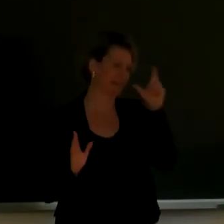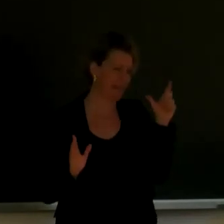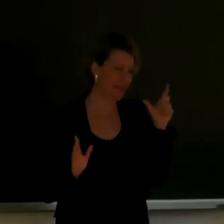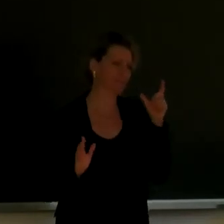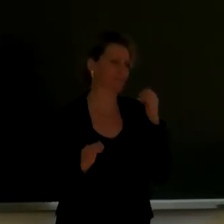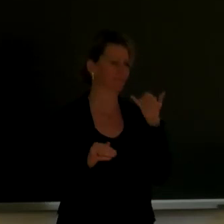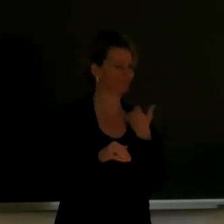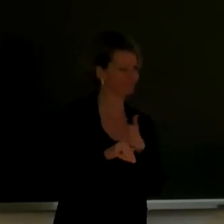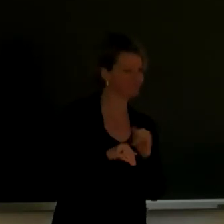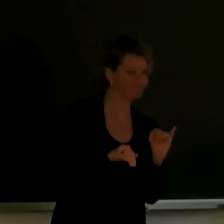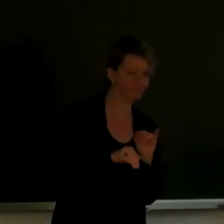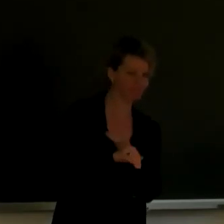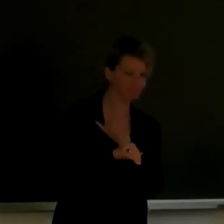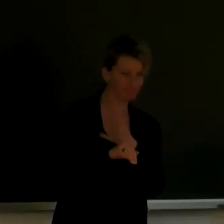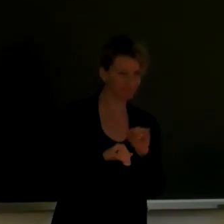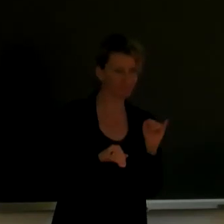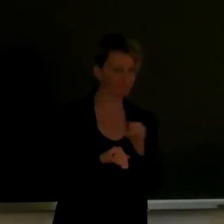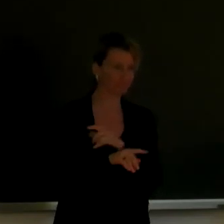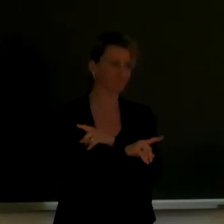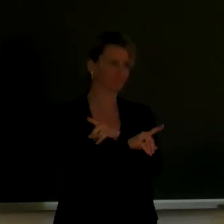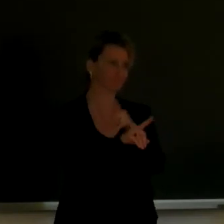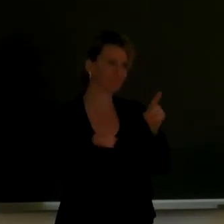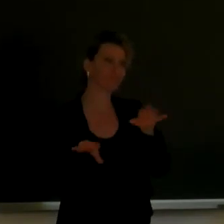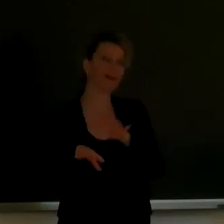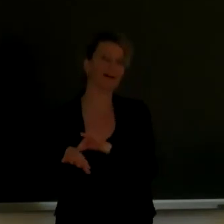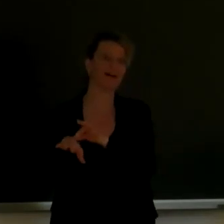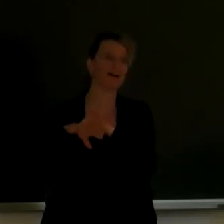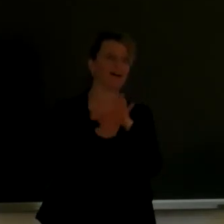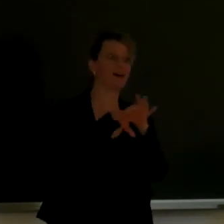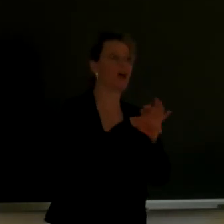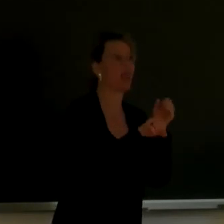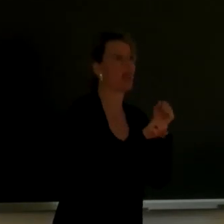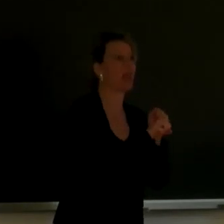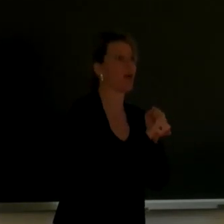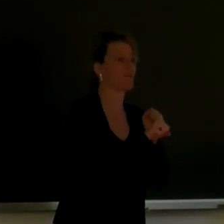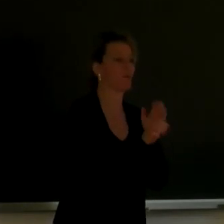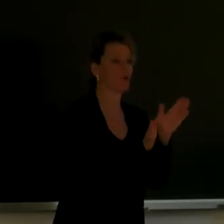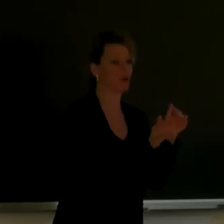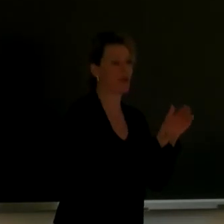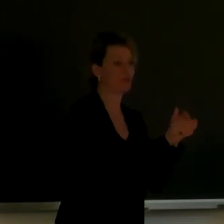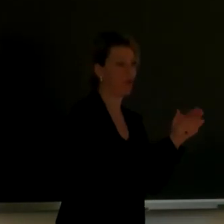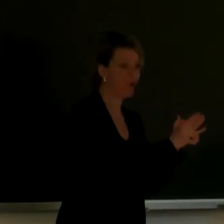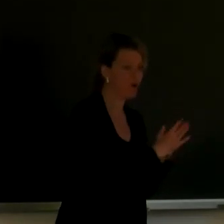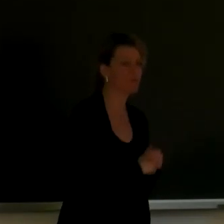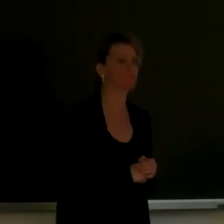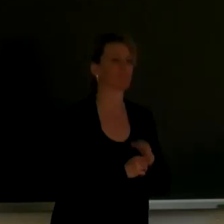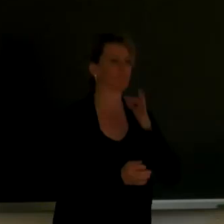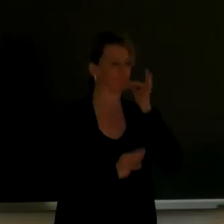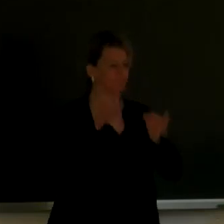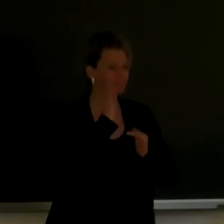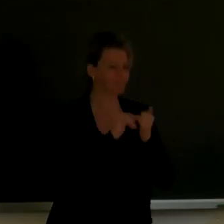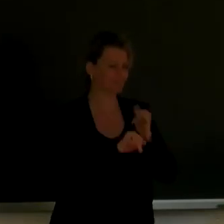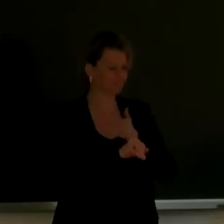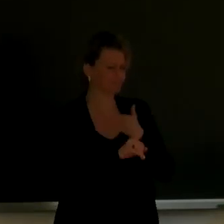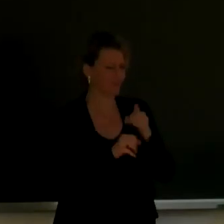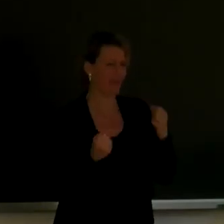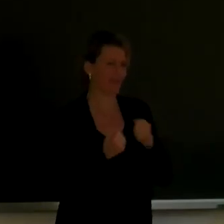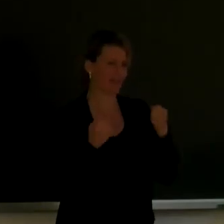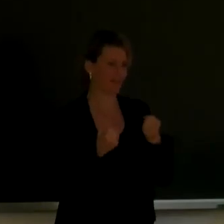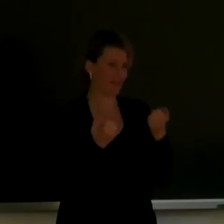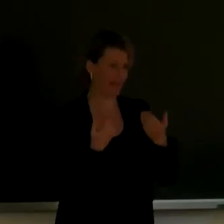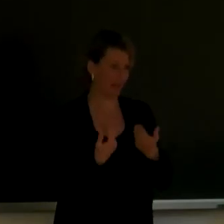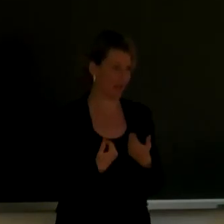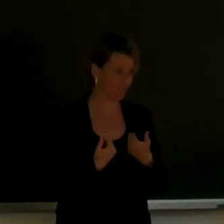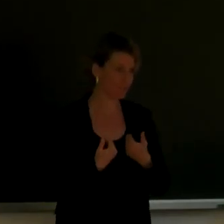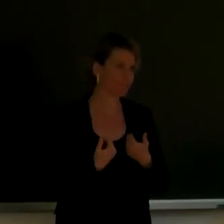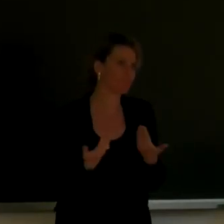verrete accompagnati nei laboratori e ci sarà una illustrazione più peculiare di quelle che sono le nostre attività. Per